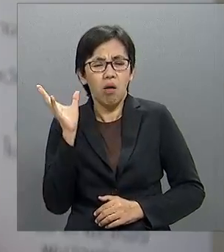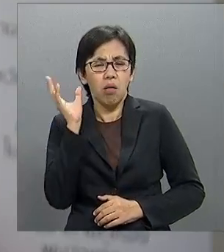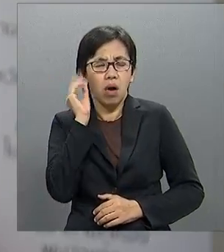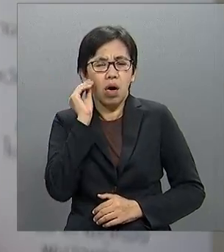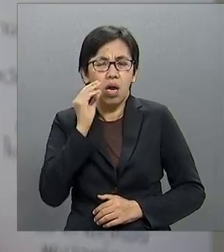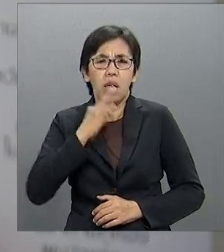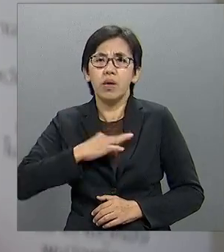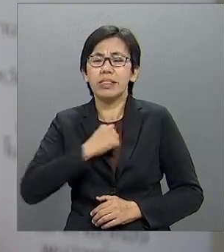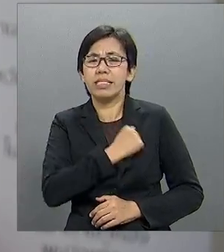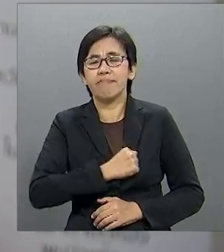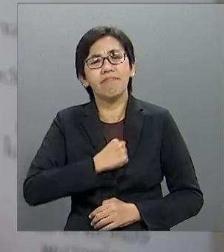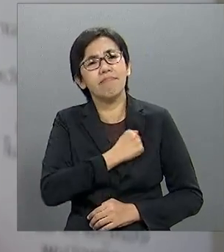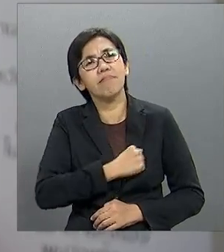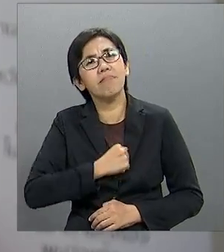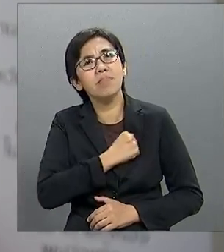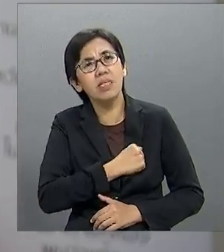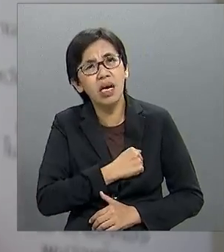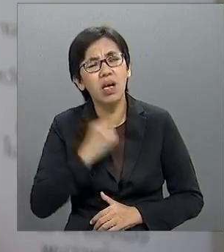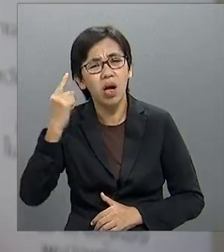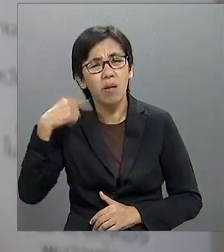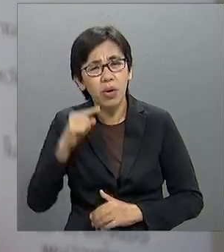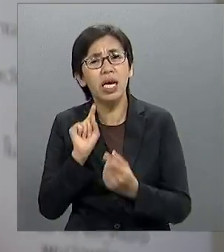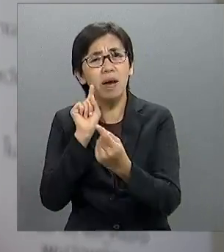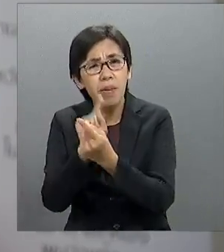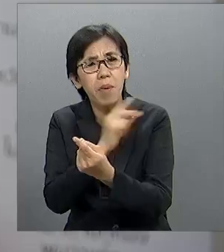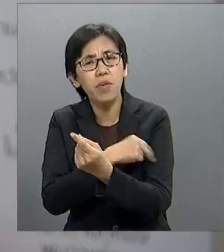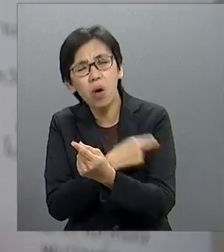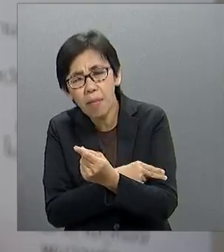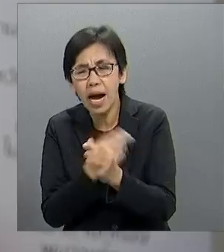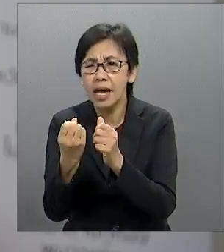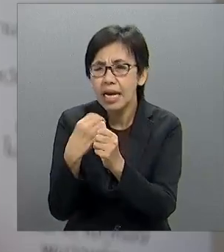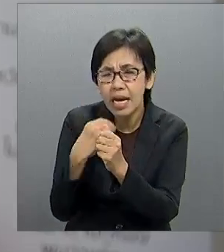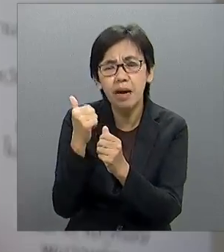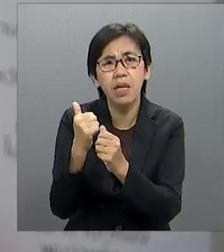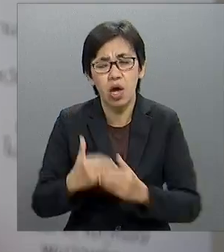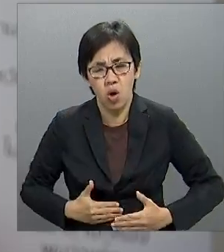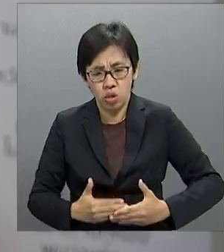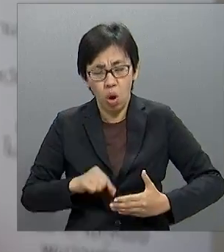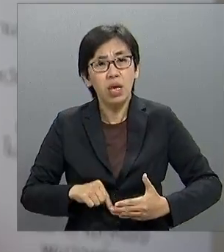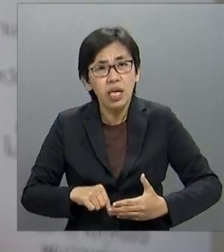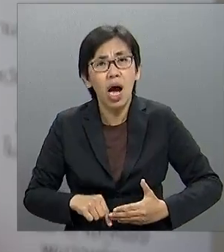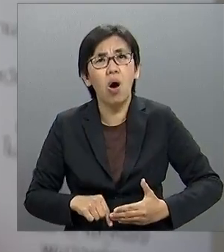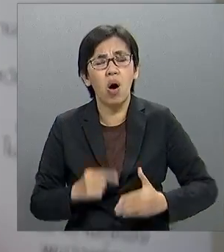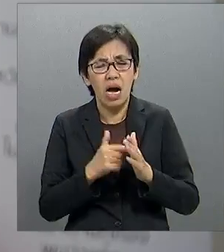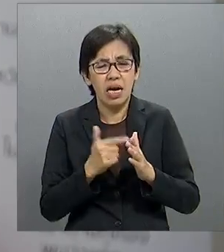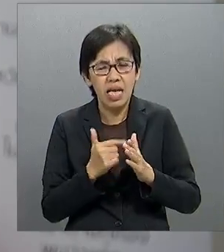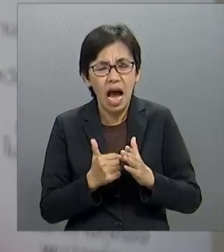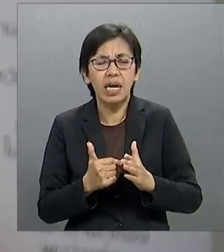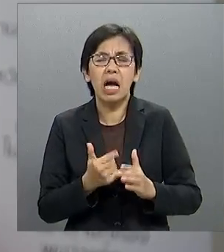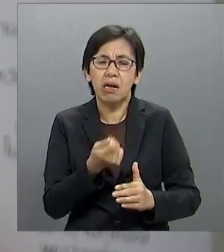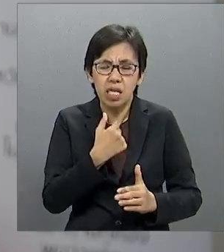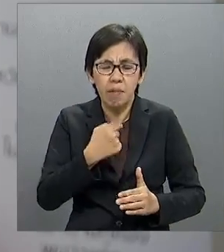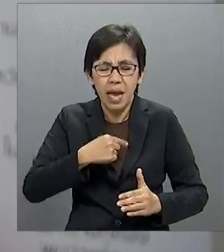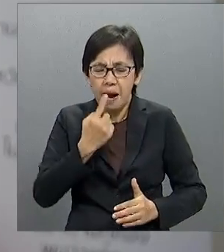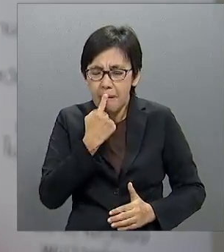เพราะว่าเป็นอันหนึ่งที่เขาควรที่จะต้องเข้าถึงบริการเองในอายุครรภ์ที่เขาใช้ยาแล้วจนเขาเสียชีวิตเนี่ยเขาสามารถที่จะ